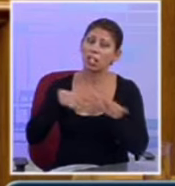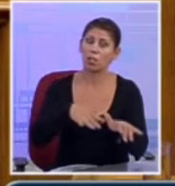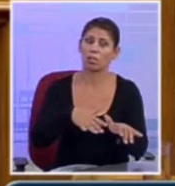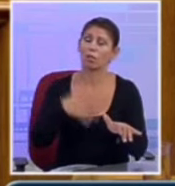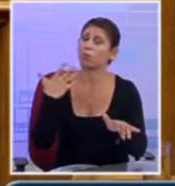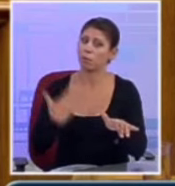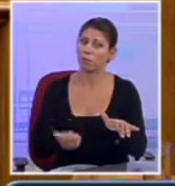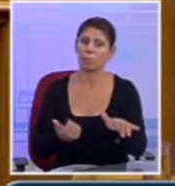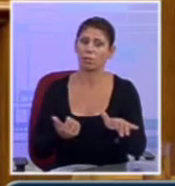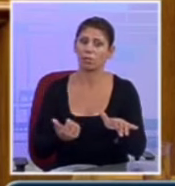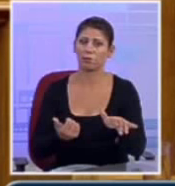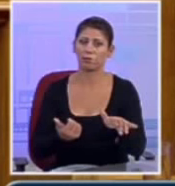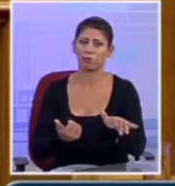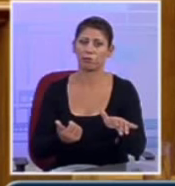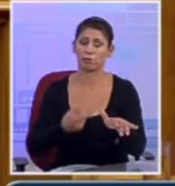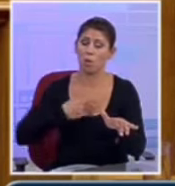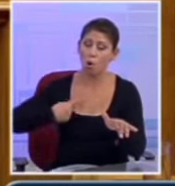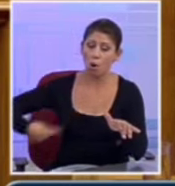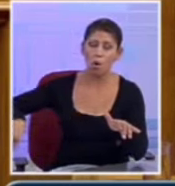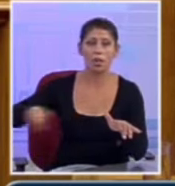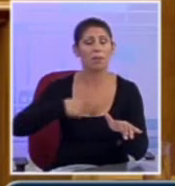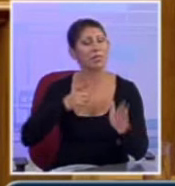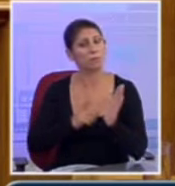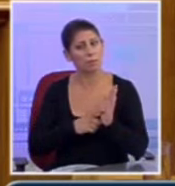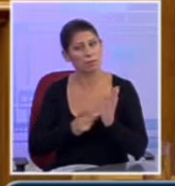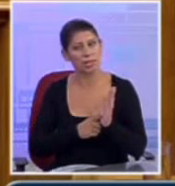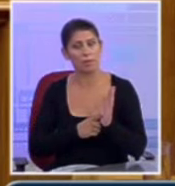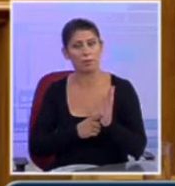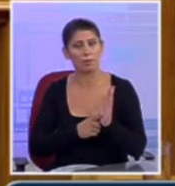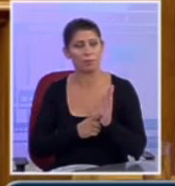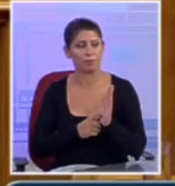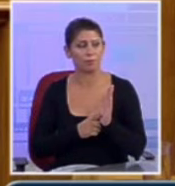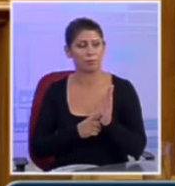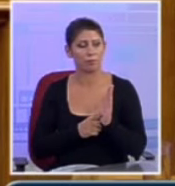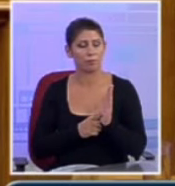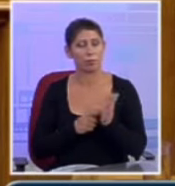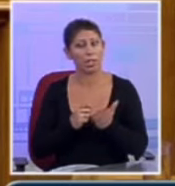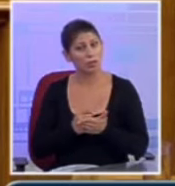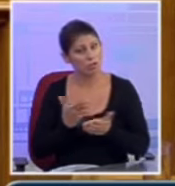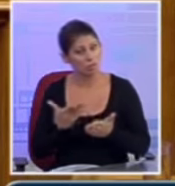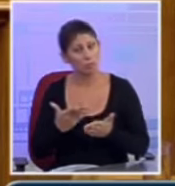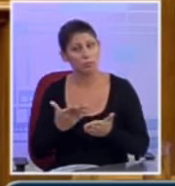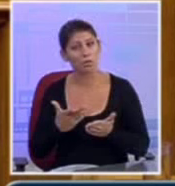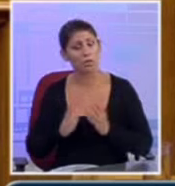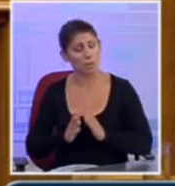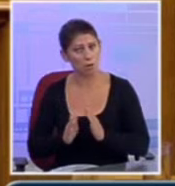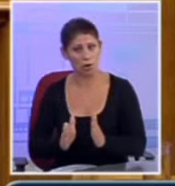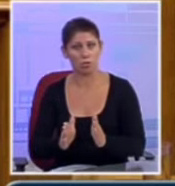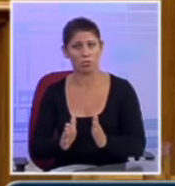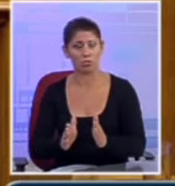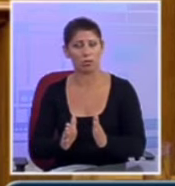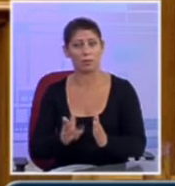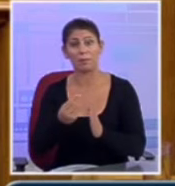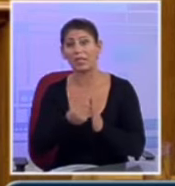οποία υπάρχει, την οποία όλοι μας πρέπει να την αξιολογήσουμε και να την προχωρήσουμε